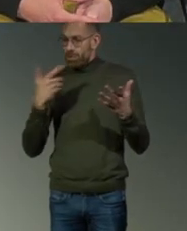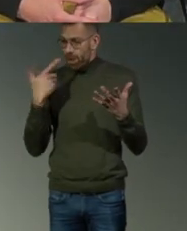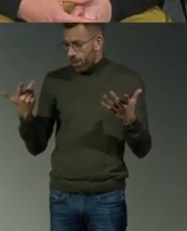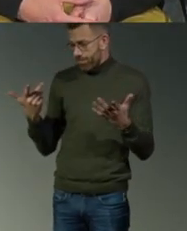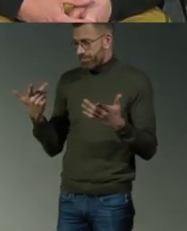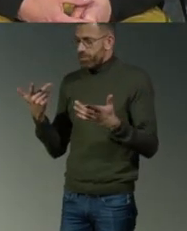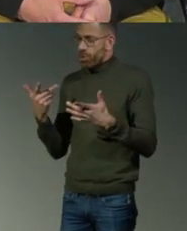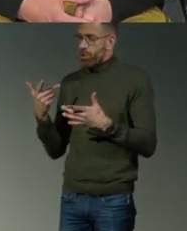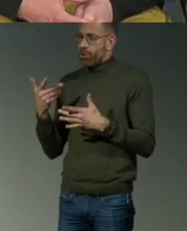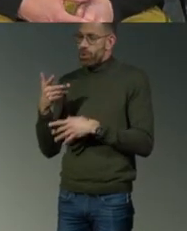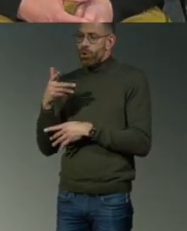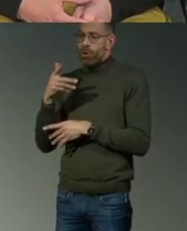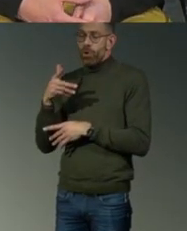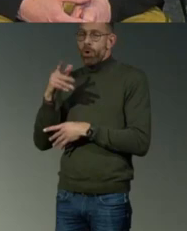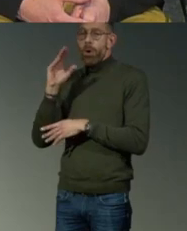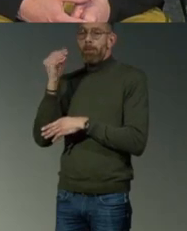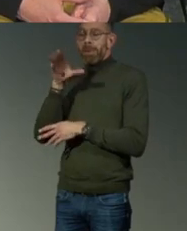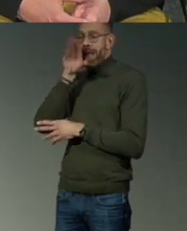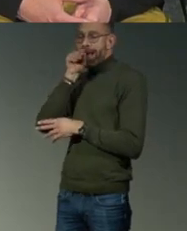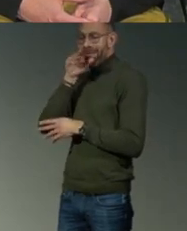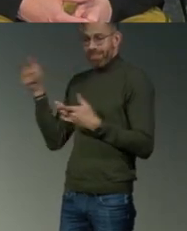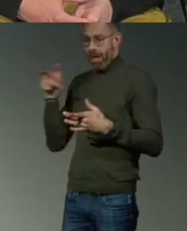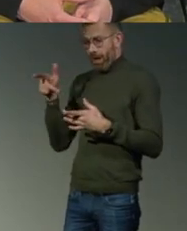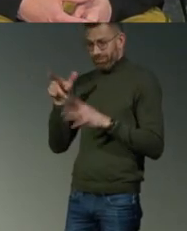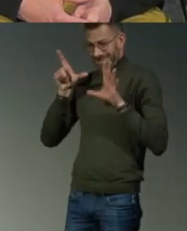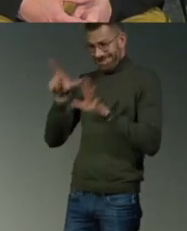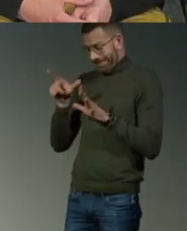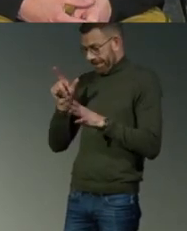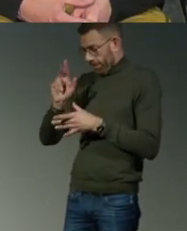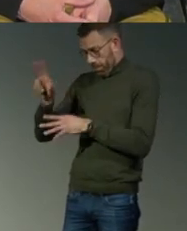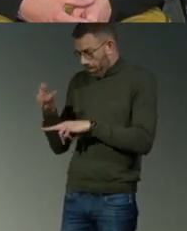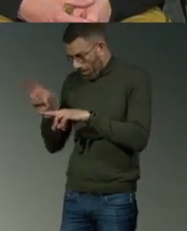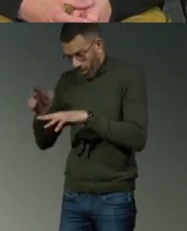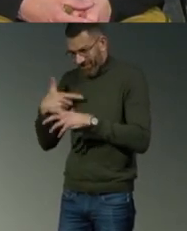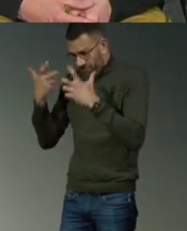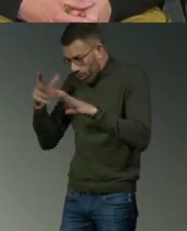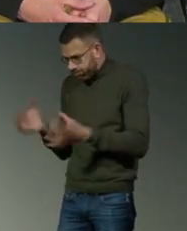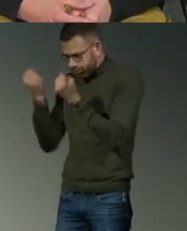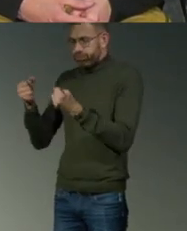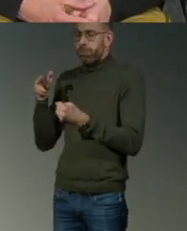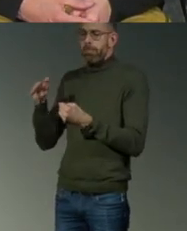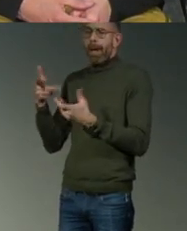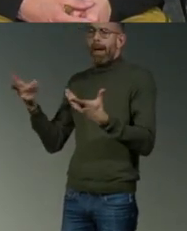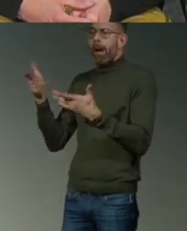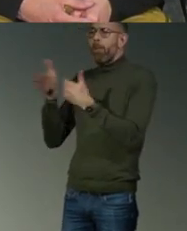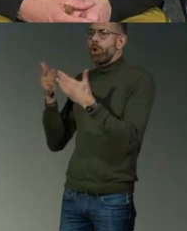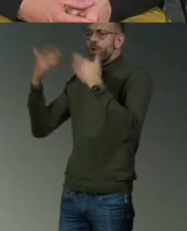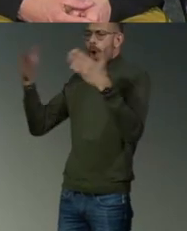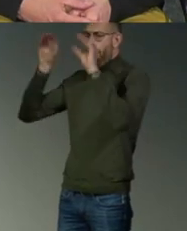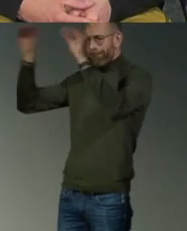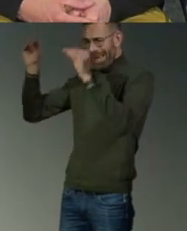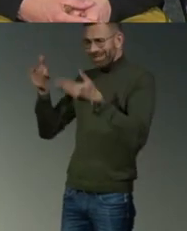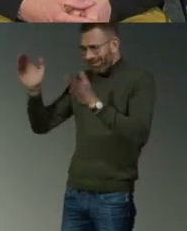de 7 canetons dans une retenue d'eau à la lisière d'un supermarché. Alors ce récit et